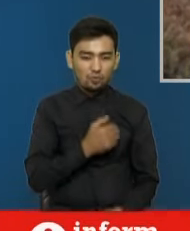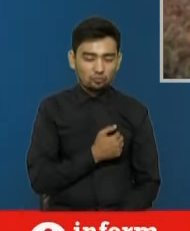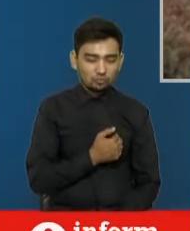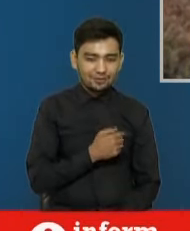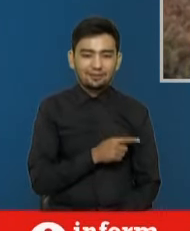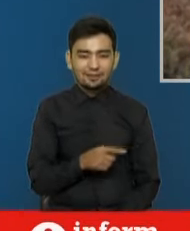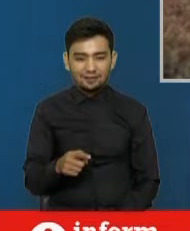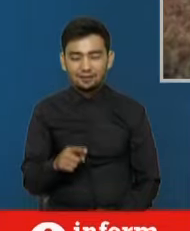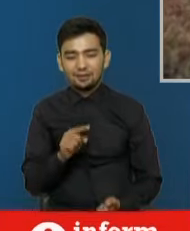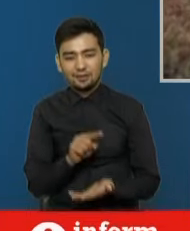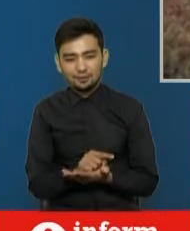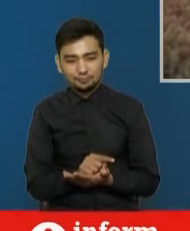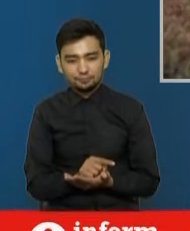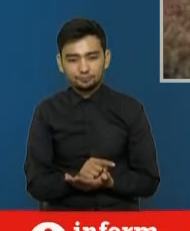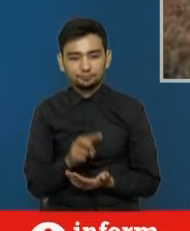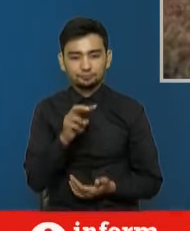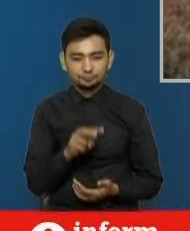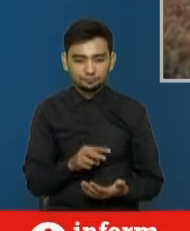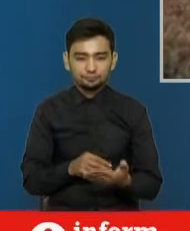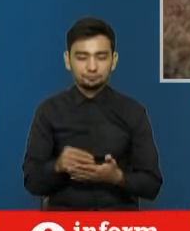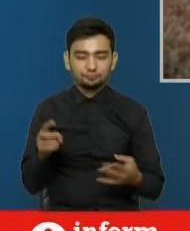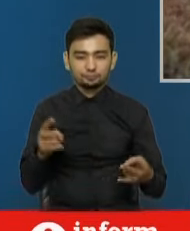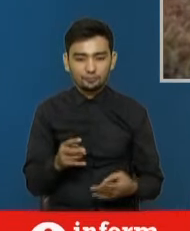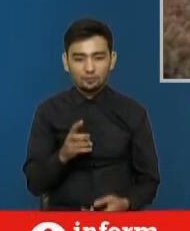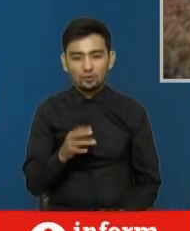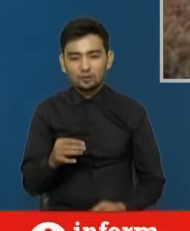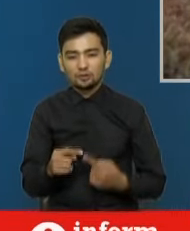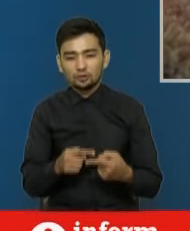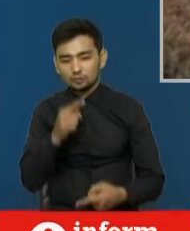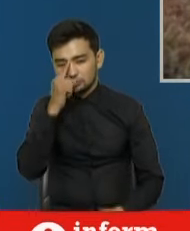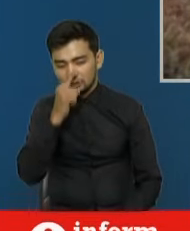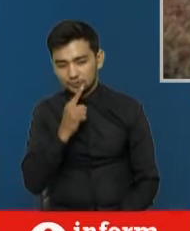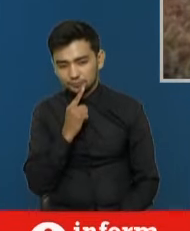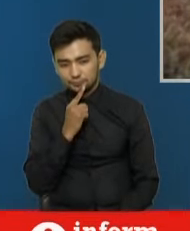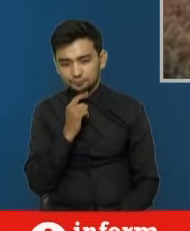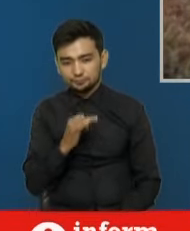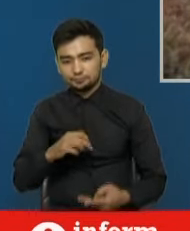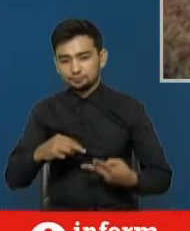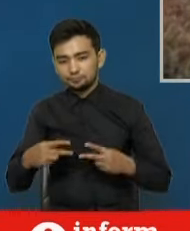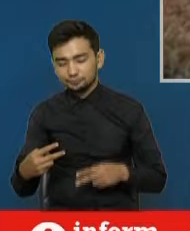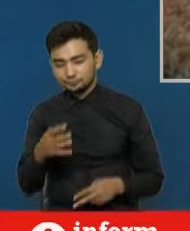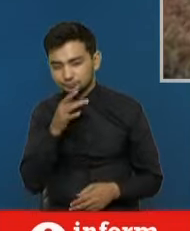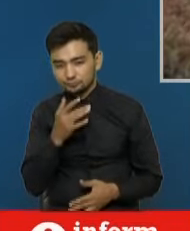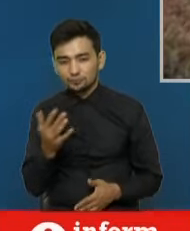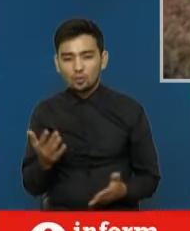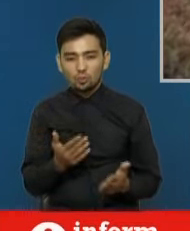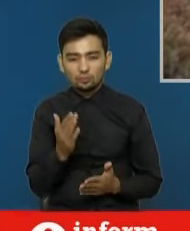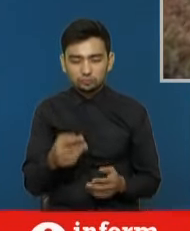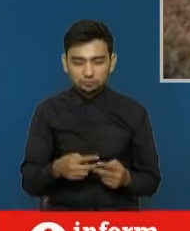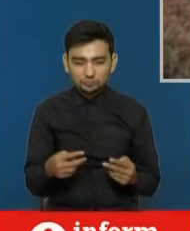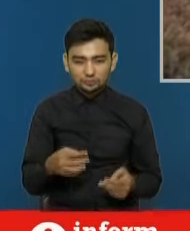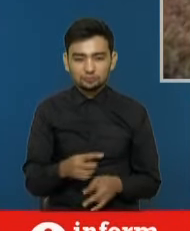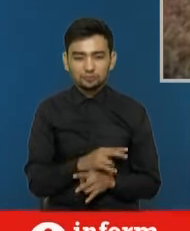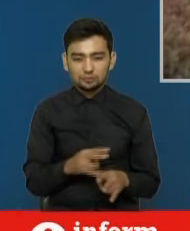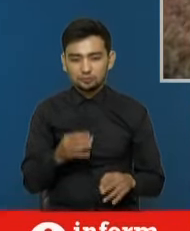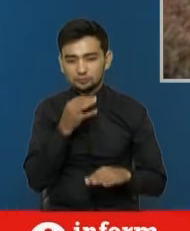олар әрине доллар алу керек. Бірақ келесі айда айырбастау деген қандай болады? Оны ешкім де айта